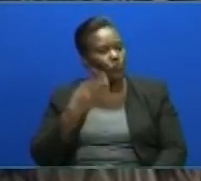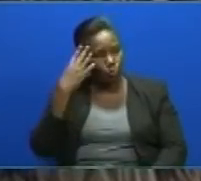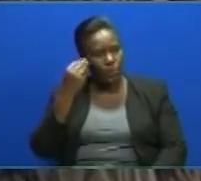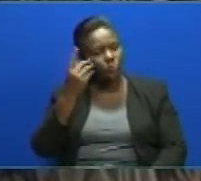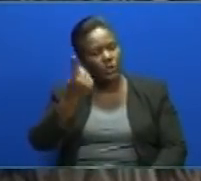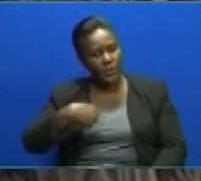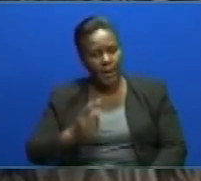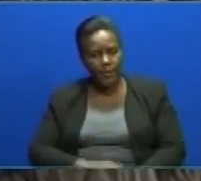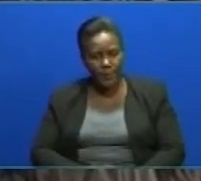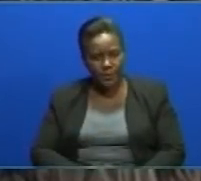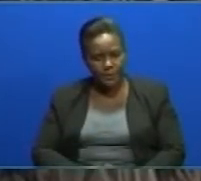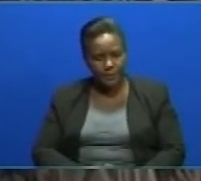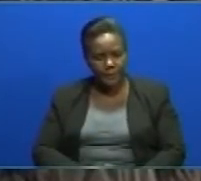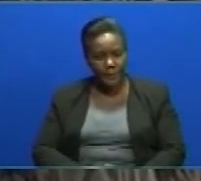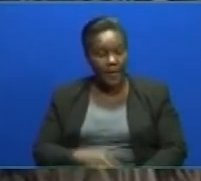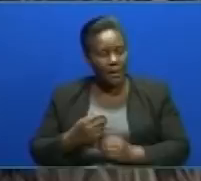Niligundulika mwaka